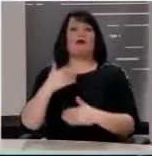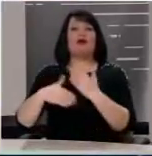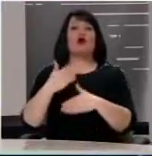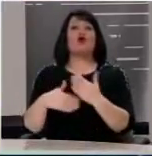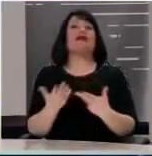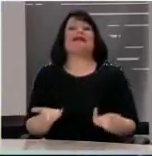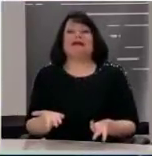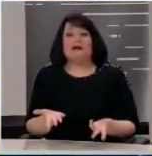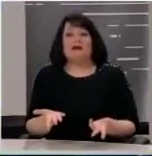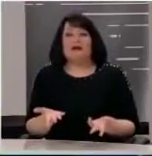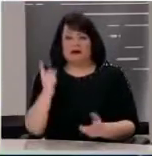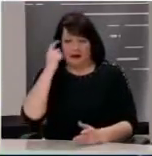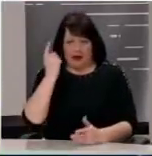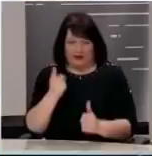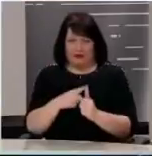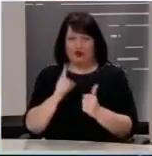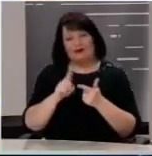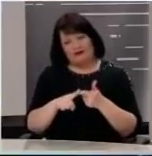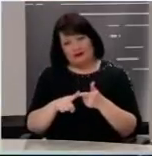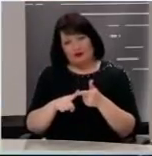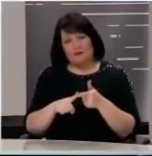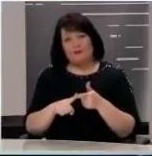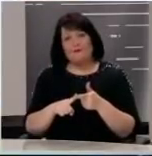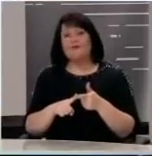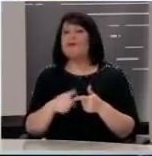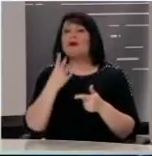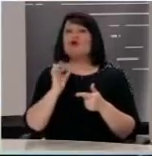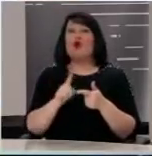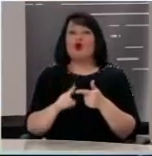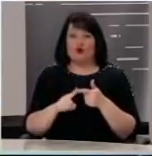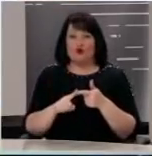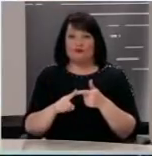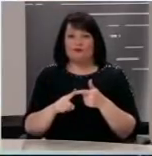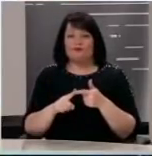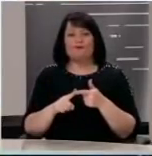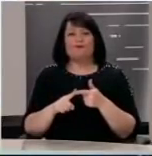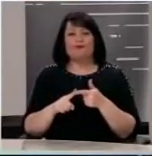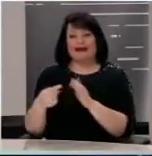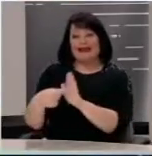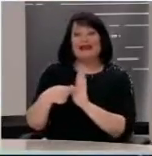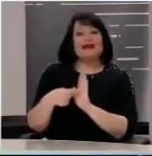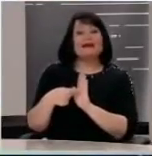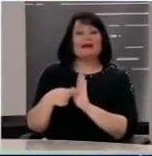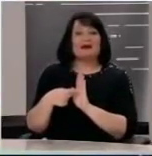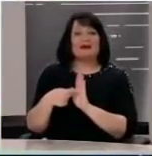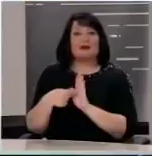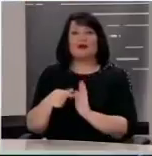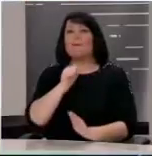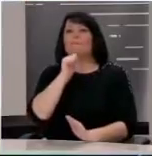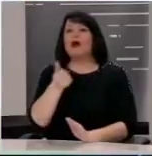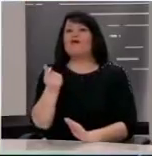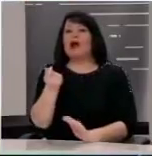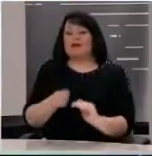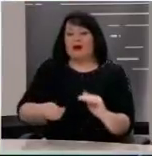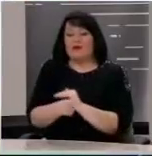χρόνια. Δεύτερον, γιατί το μήνυμα που στέλνετε είναι ότι το πάρτι του μαύρου χρήματος στην